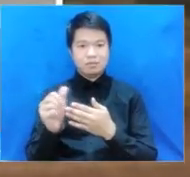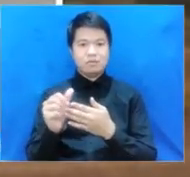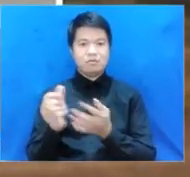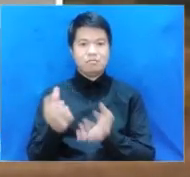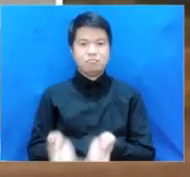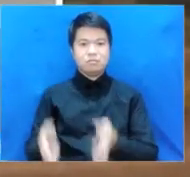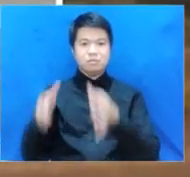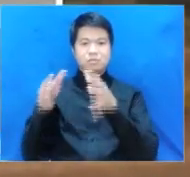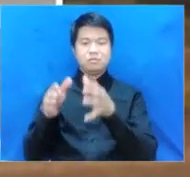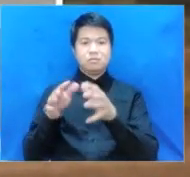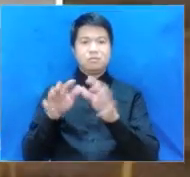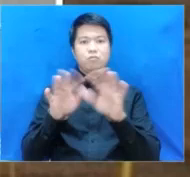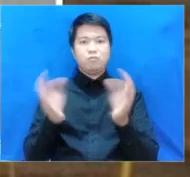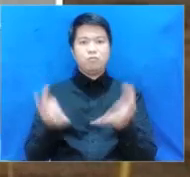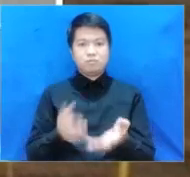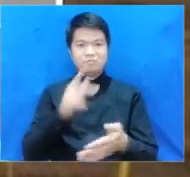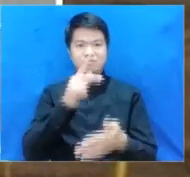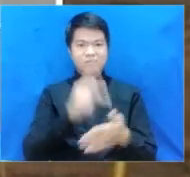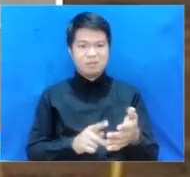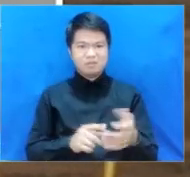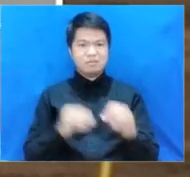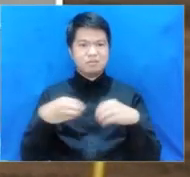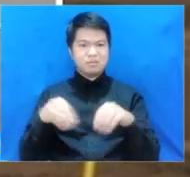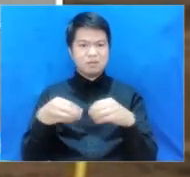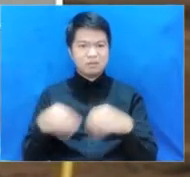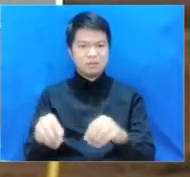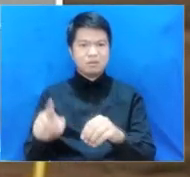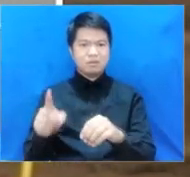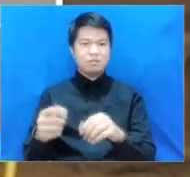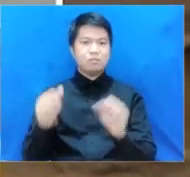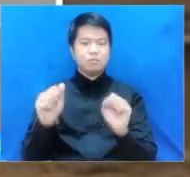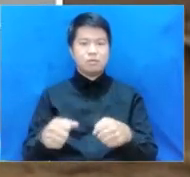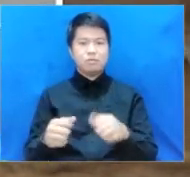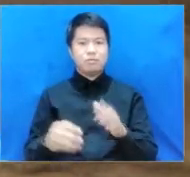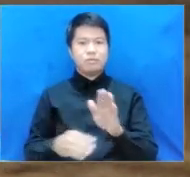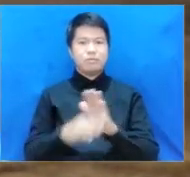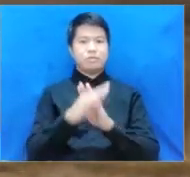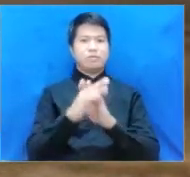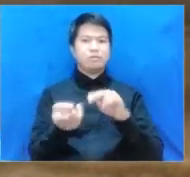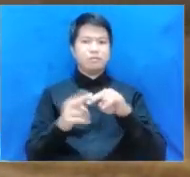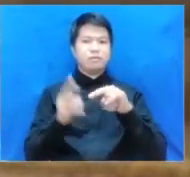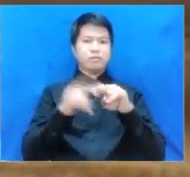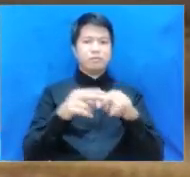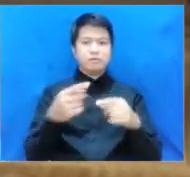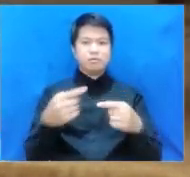market. Posible pa yung tumaas dahil sa epekto ng paglala ng sigalot ng Russia